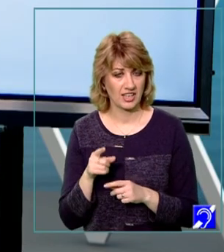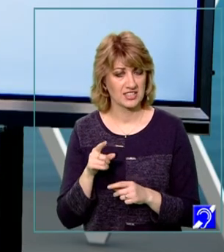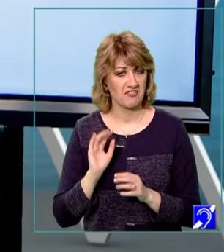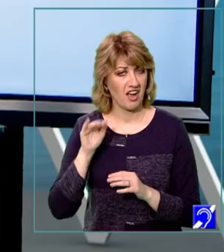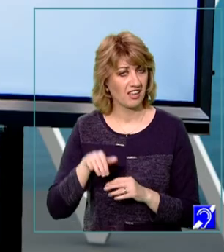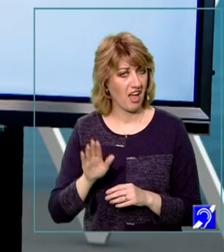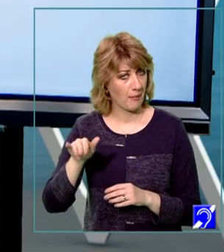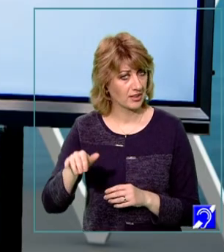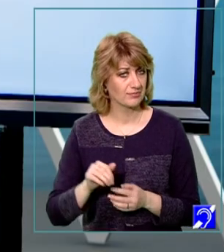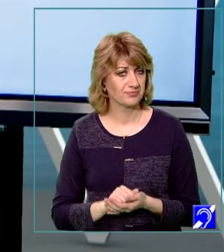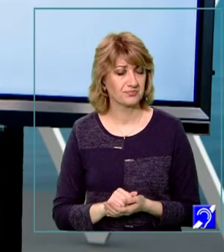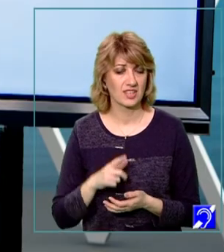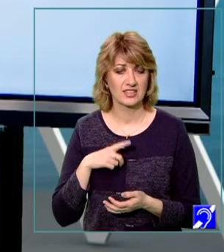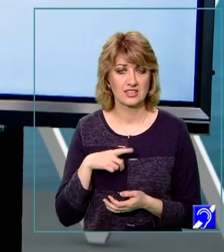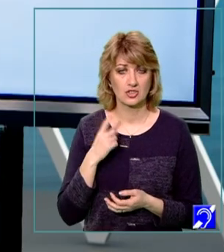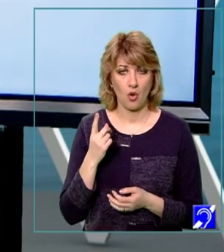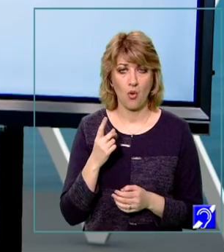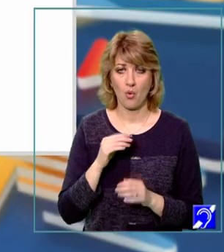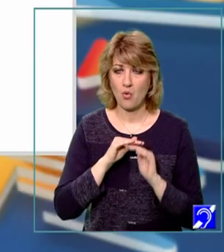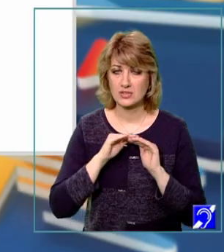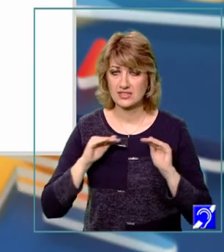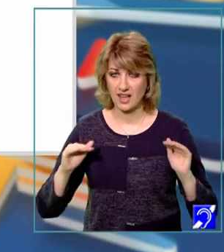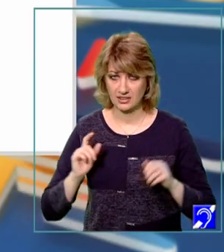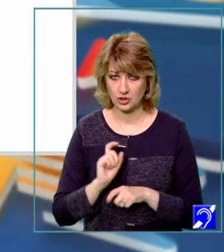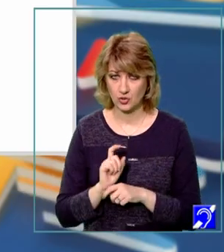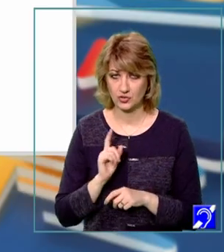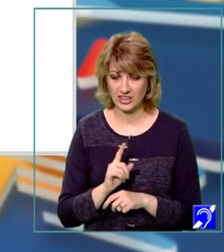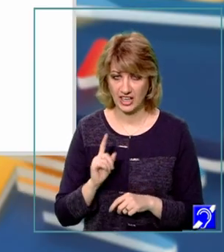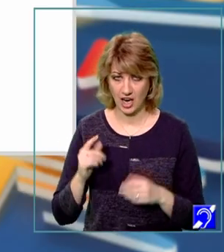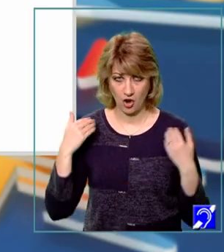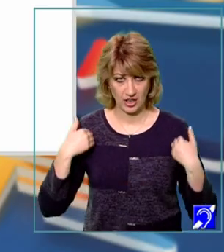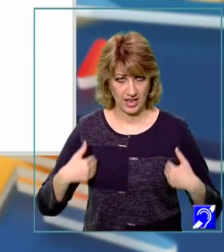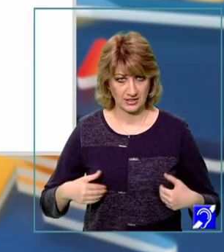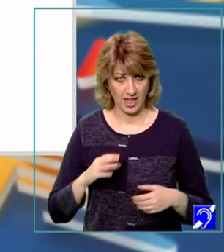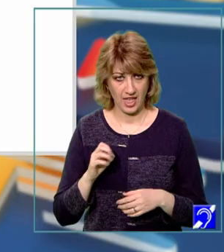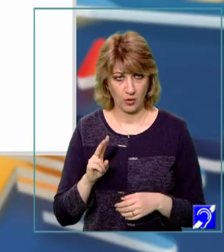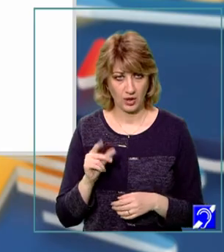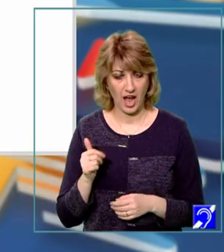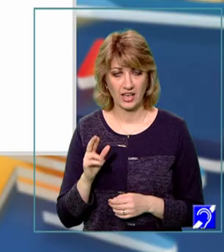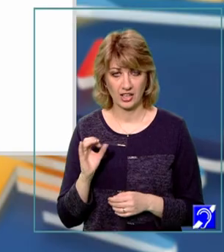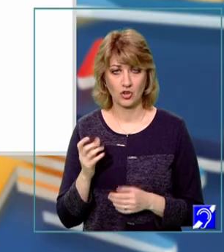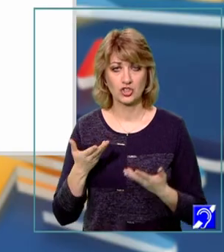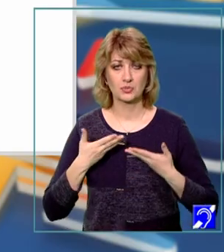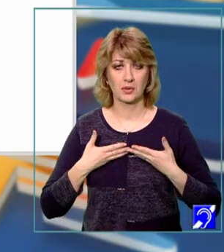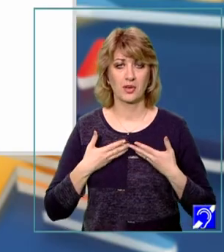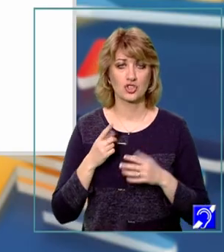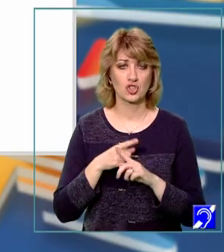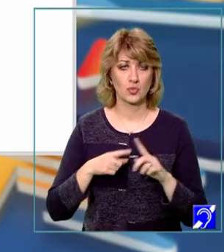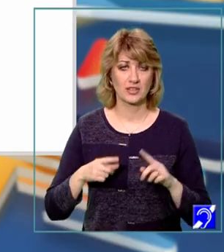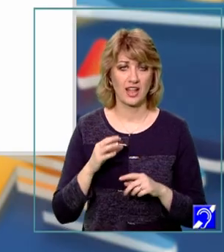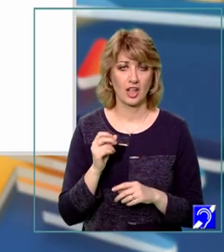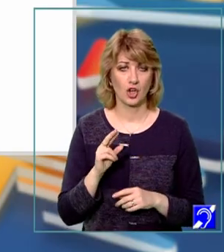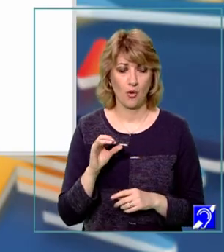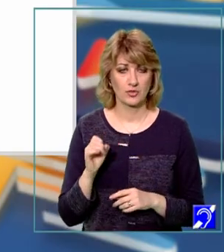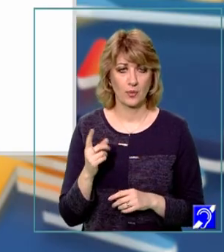variabil, dar există o constantă totuși. Fiecare organism eucariot își primește jumătate de cromozomi de la